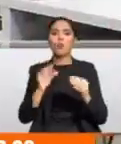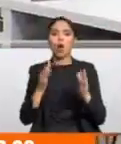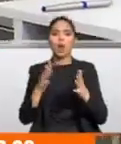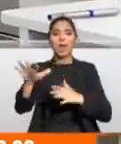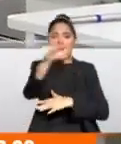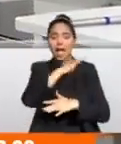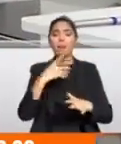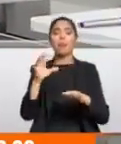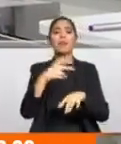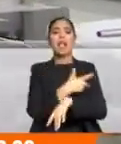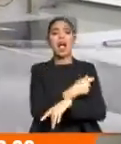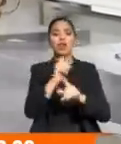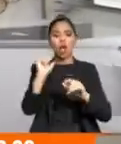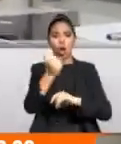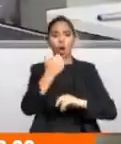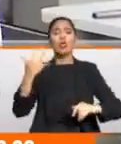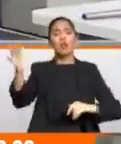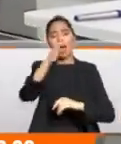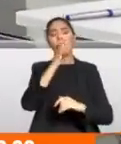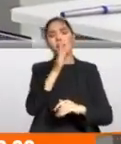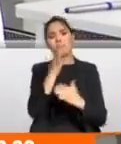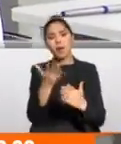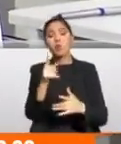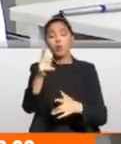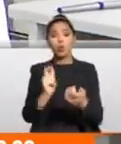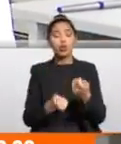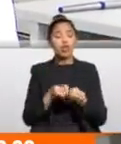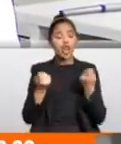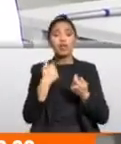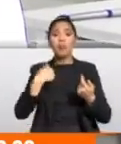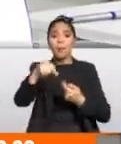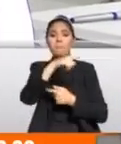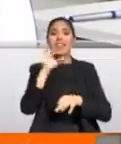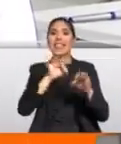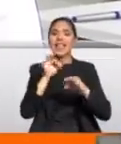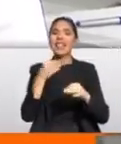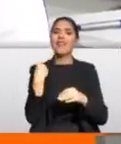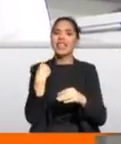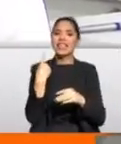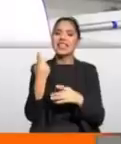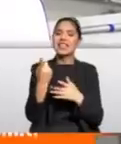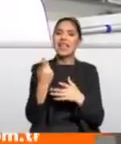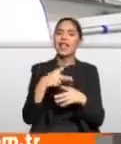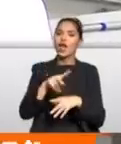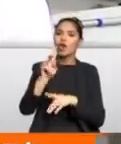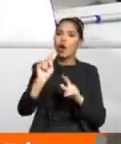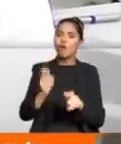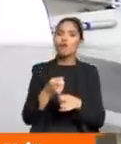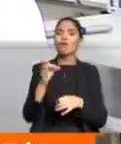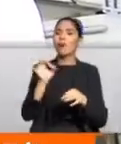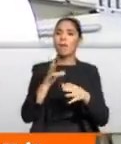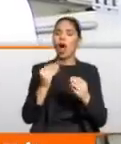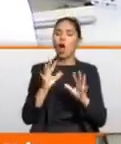Hepimiz aşının önemi konusunda hemfikiriz ama bu çalışma bize tedavide yeni ajanların kullanımını